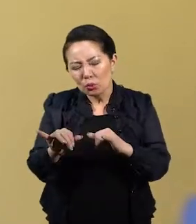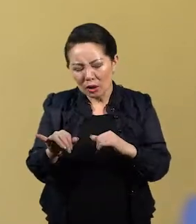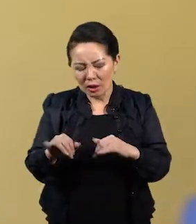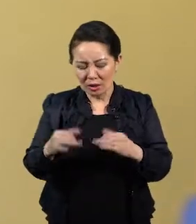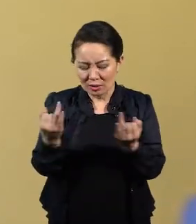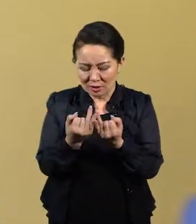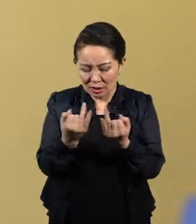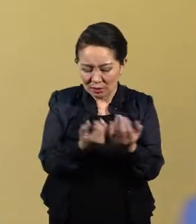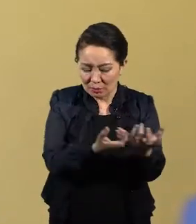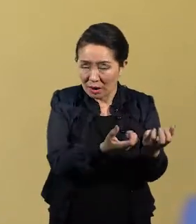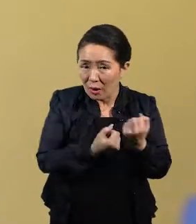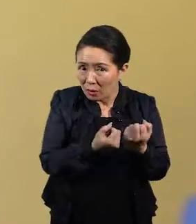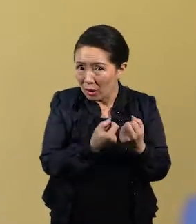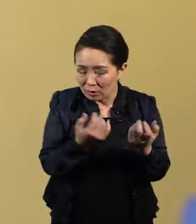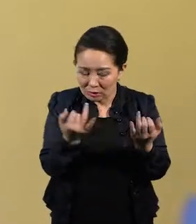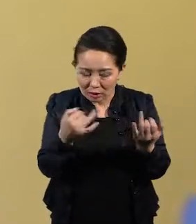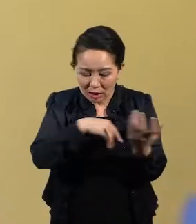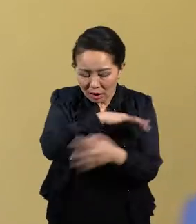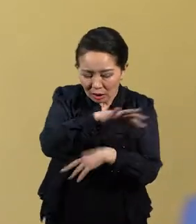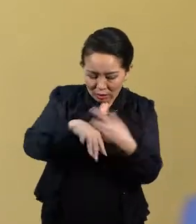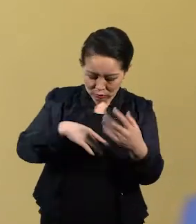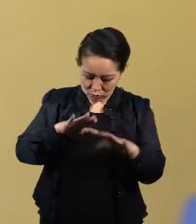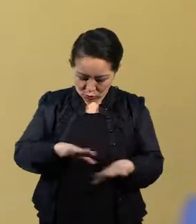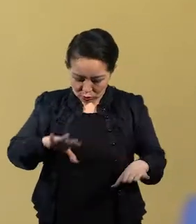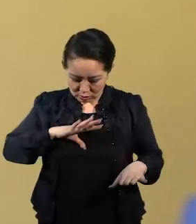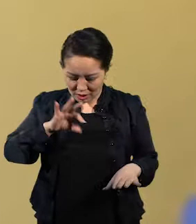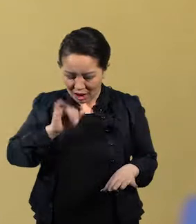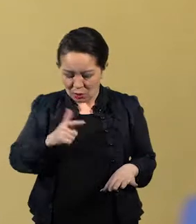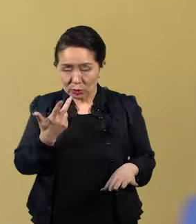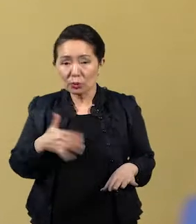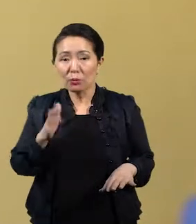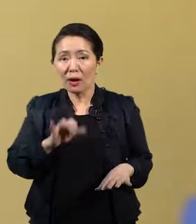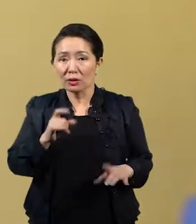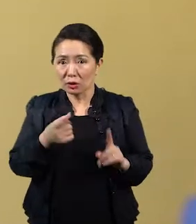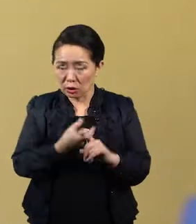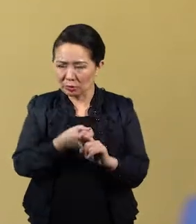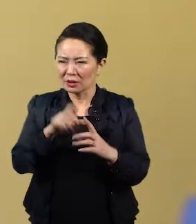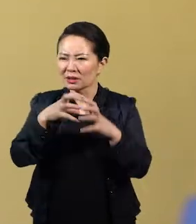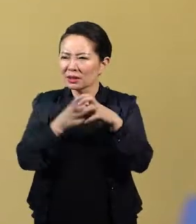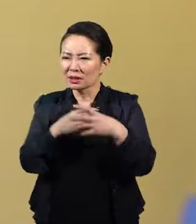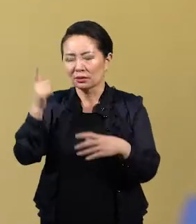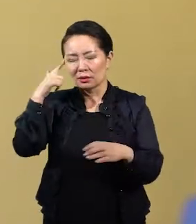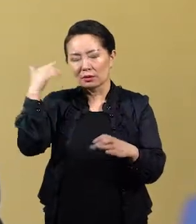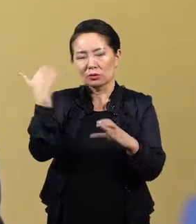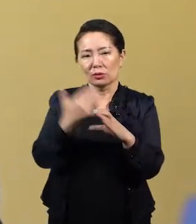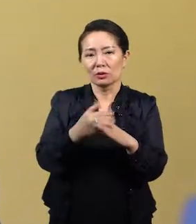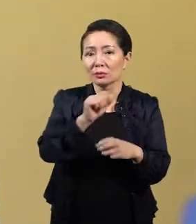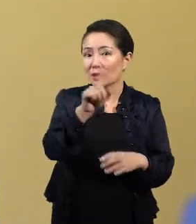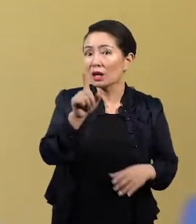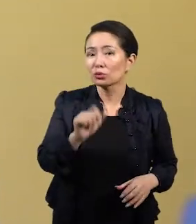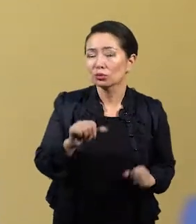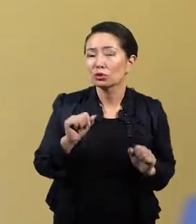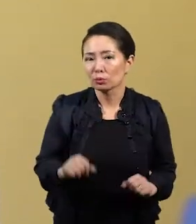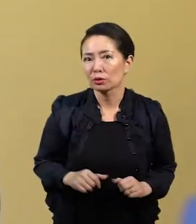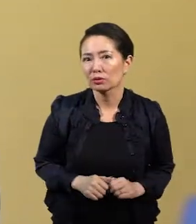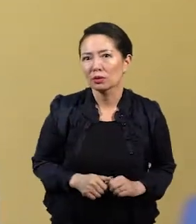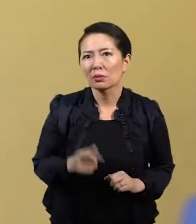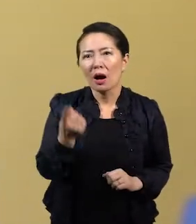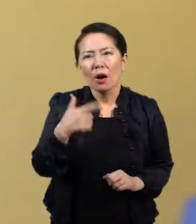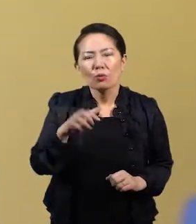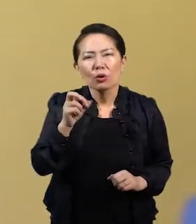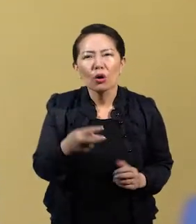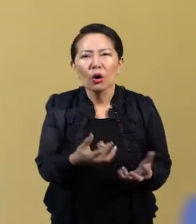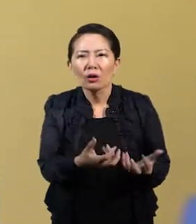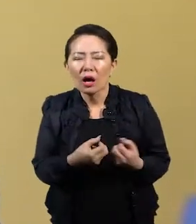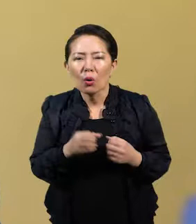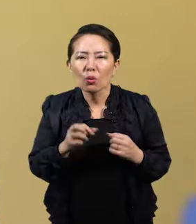холбогдуулаад одоо хүүхдийн аюулгүй байдал маш ихээр яригдж байгаа. Дэлхийн нийтэд бол энэ тулгамдсан асуудал болсон. Бидний хамгийн гол авах зүйл нь